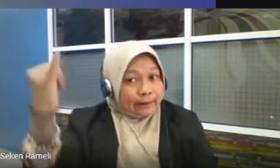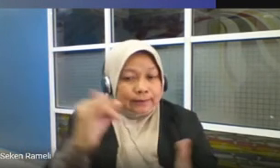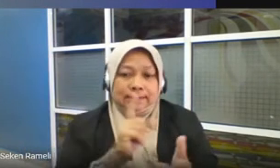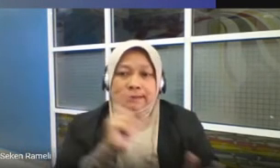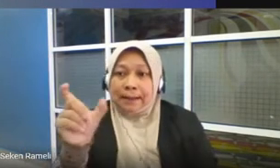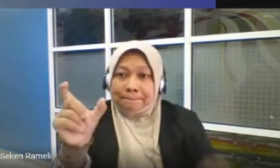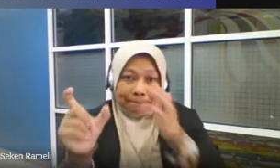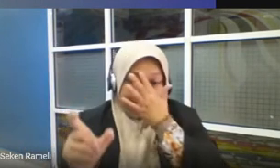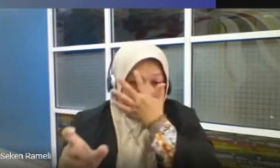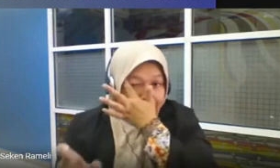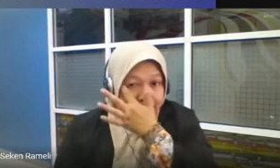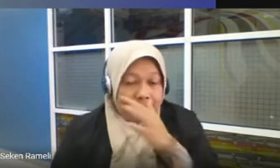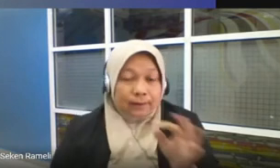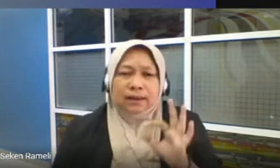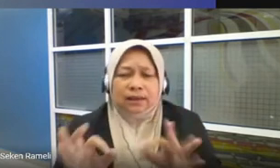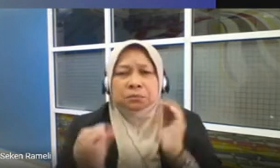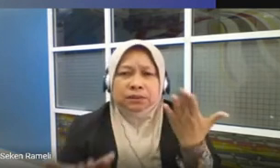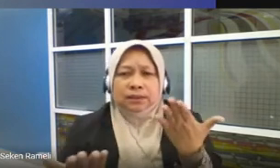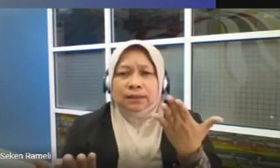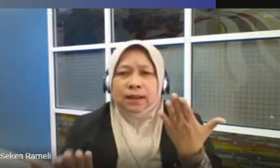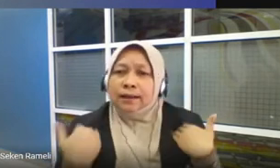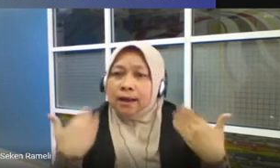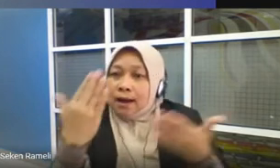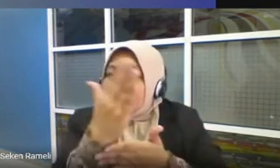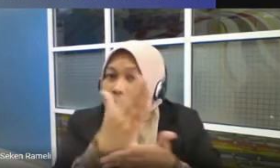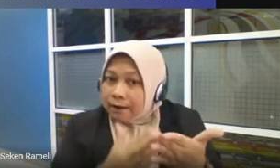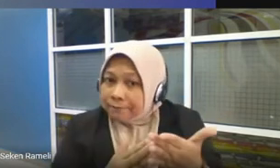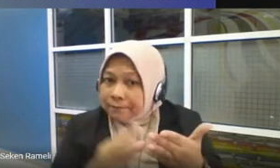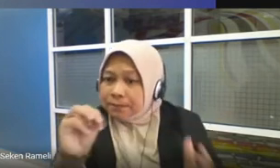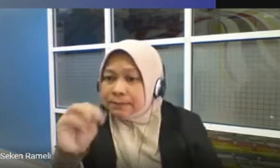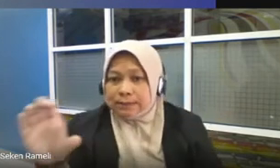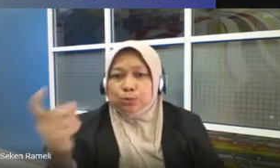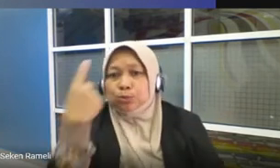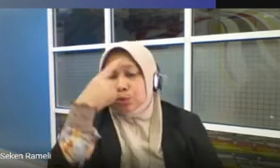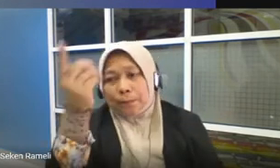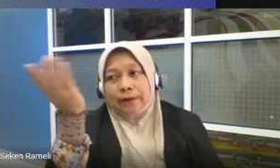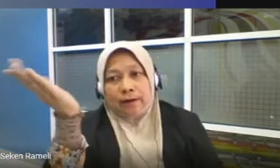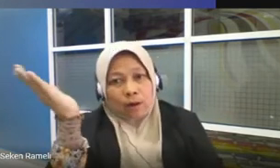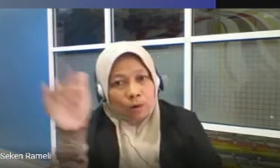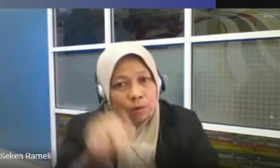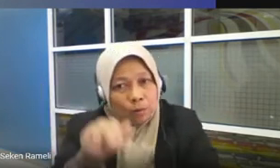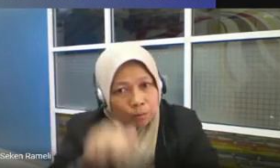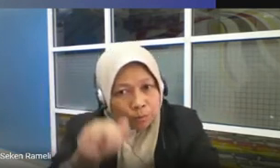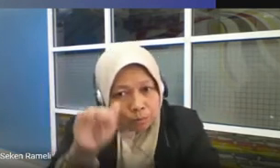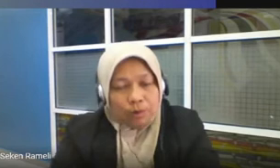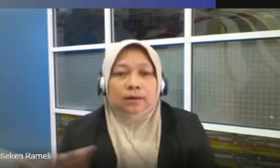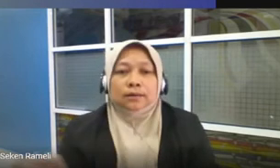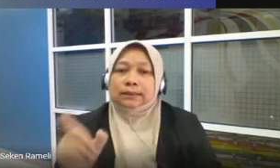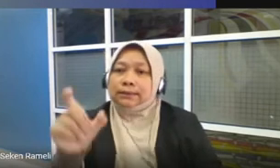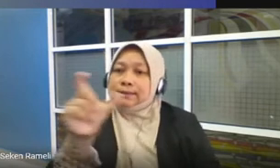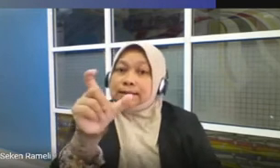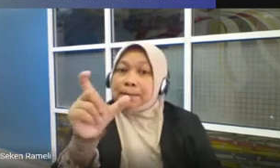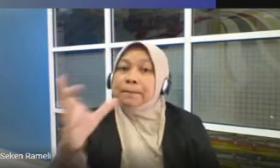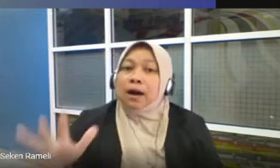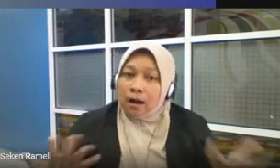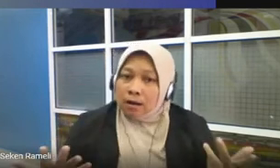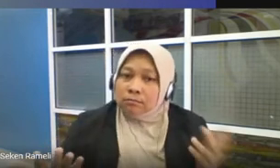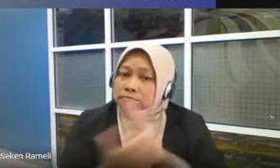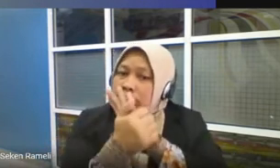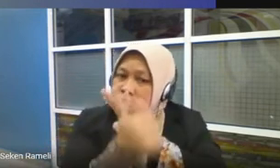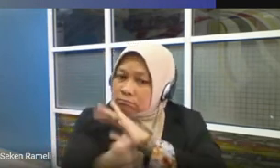tuan-tuan dan puan-puan mungkin terlibat dalam acara dakwah ke dan sebagainya Jadi bakat dan pengucapan awam